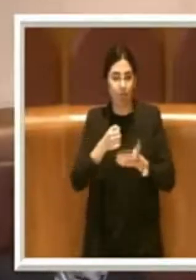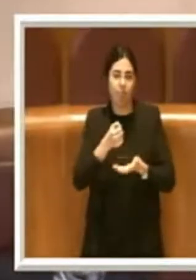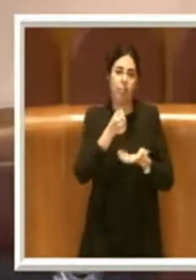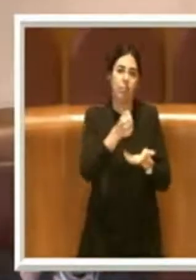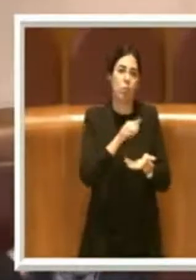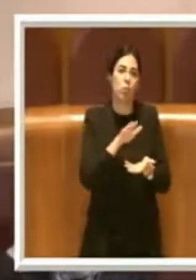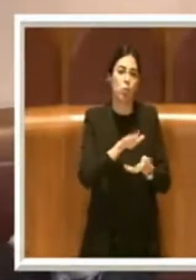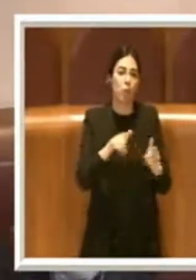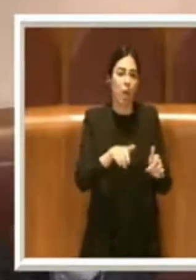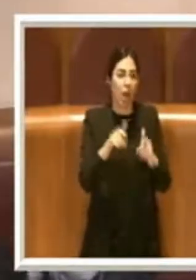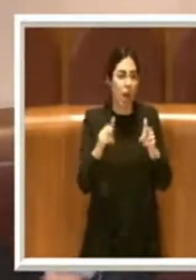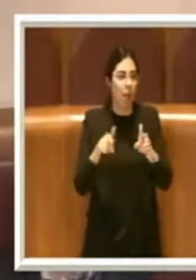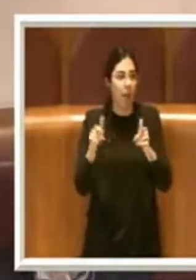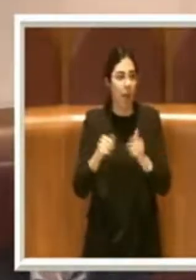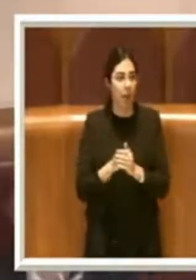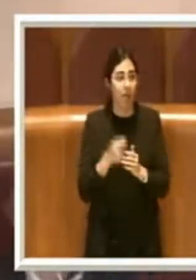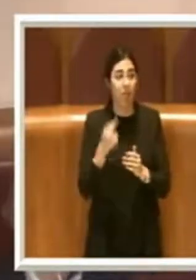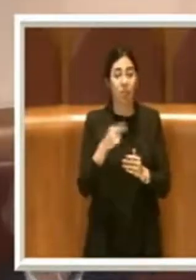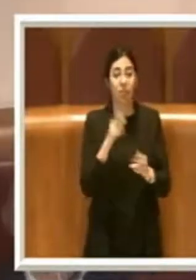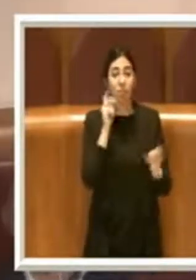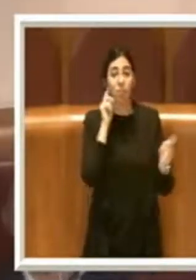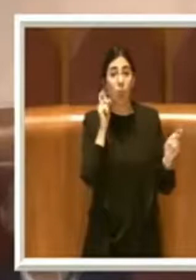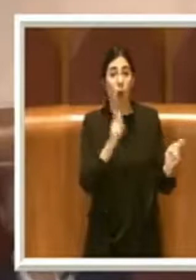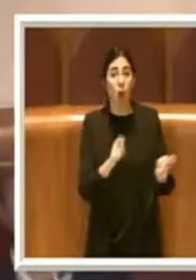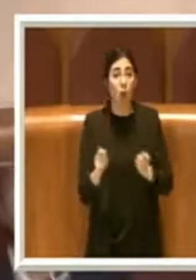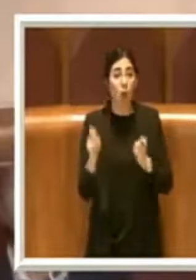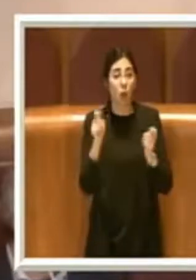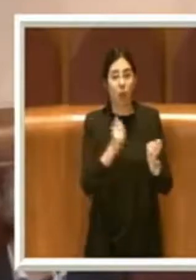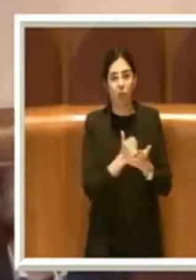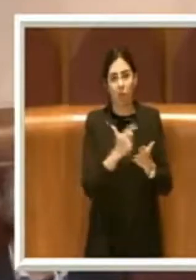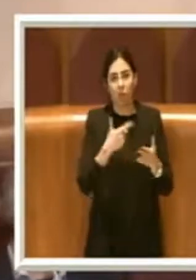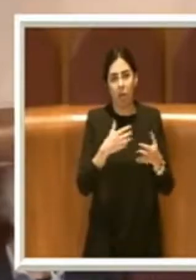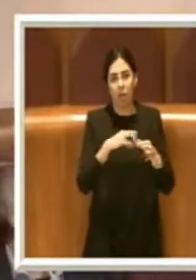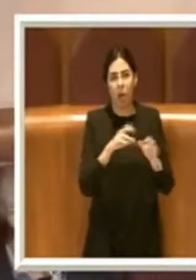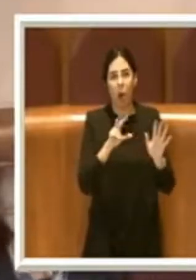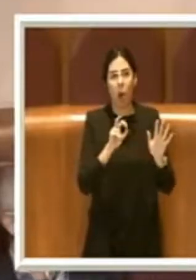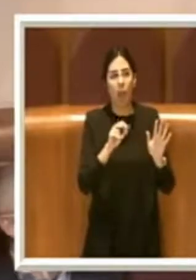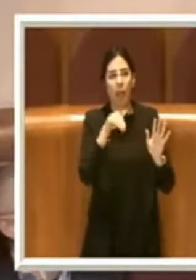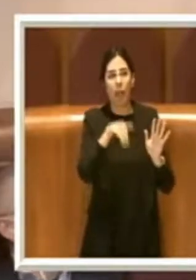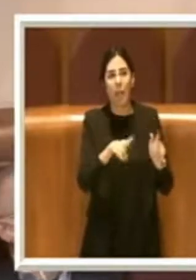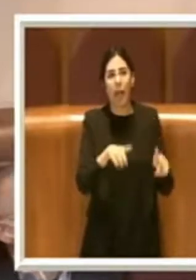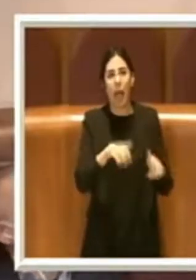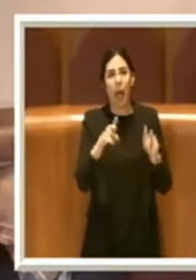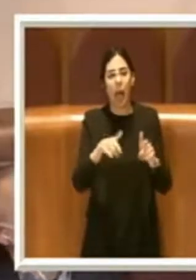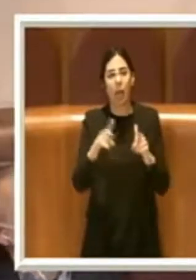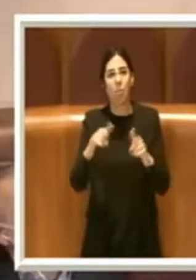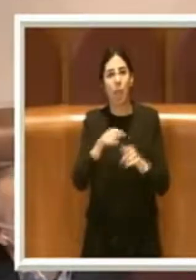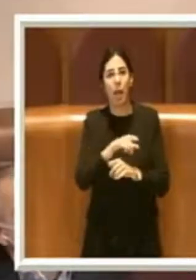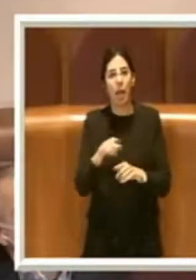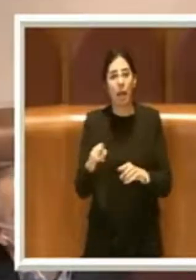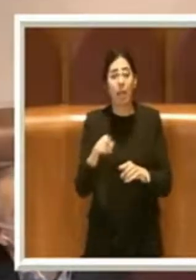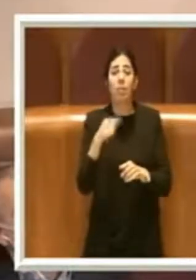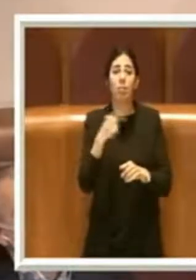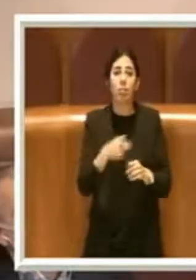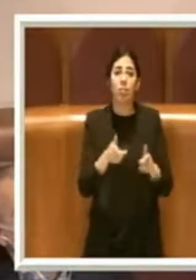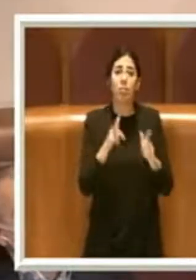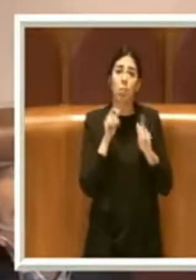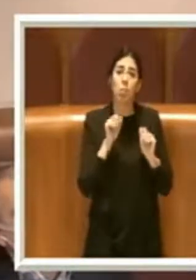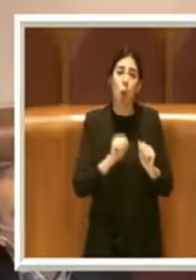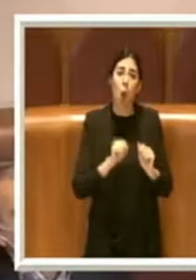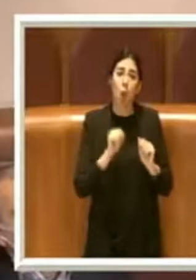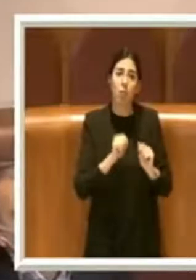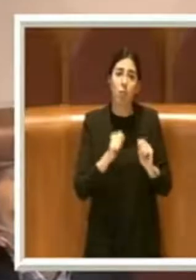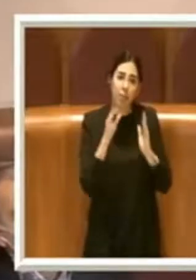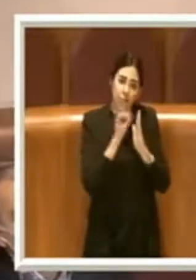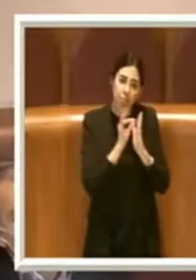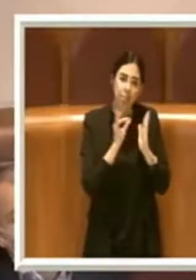ha un monitoraggio importante su 80.000 alberature che ovviamente ha permesso un censimento